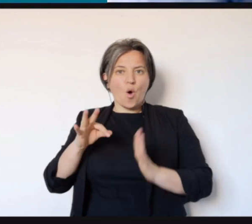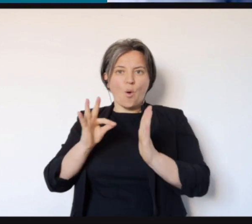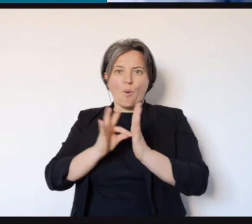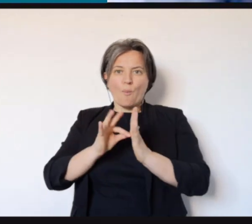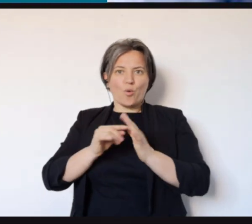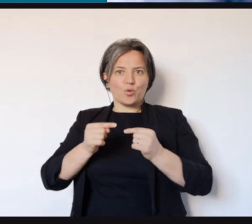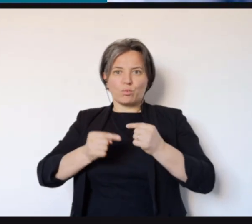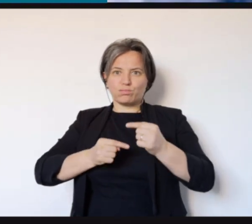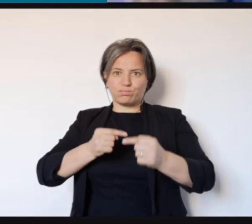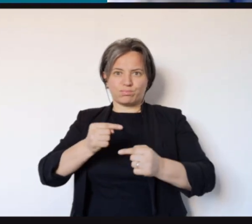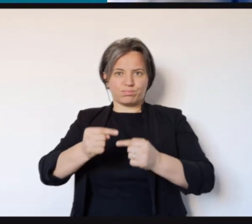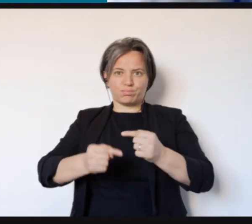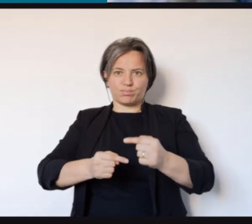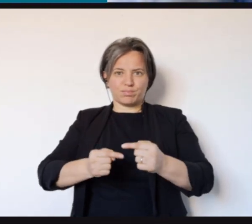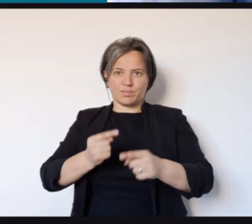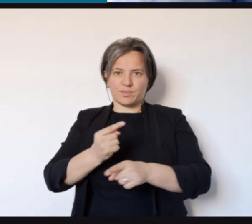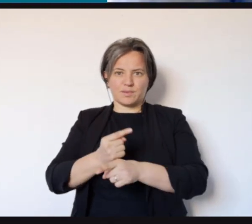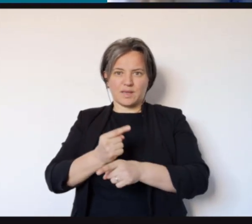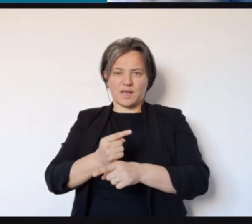portiamo dietro